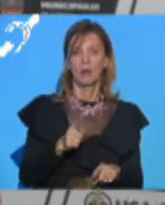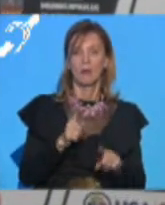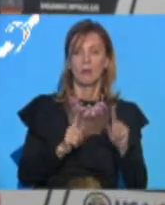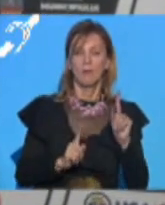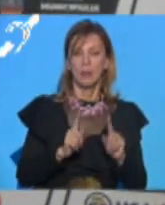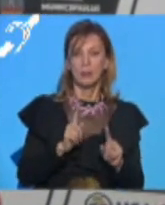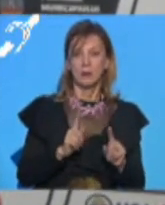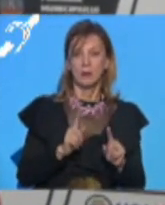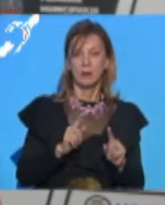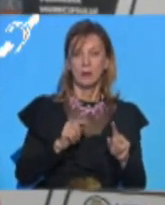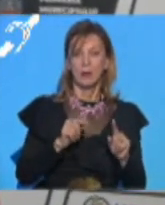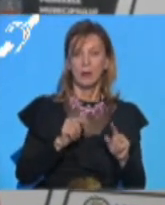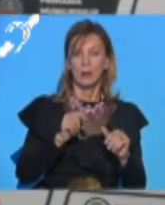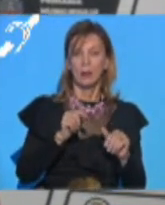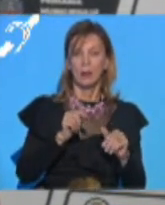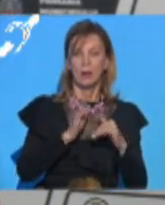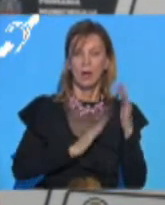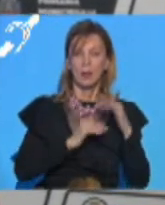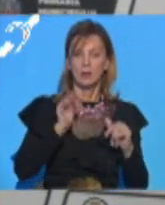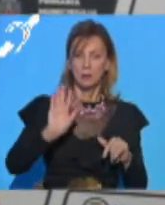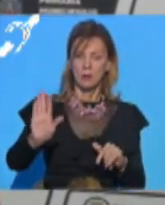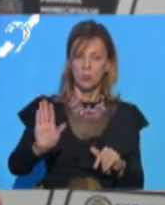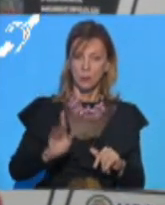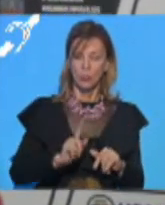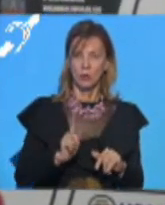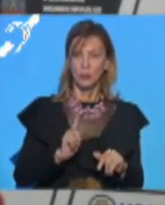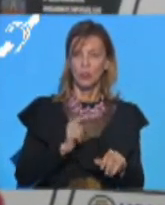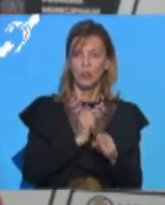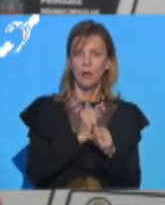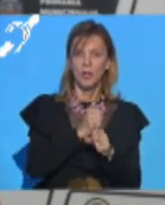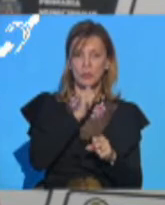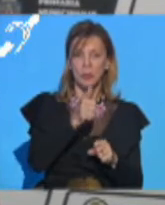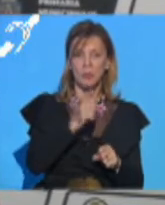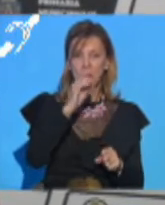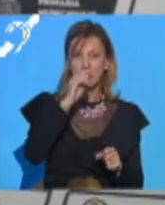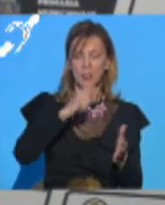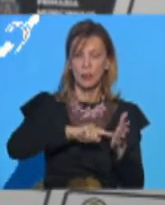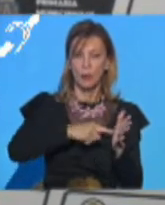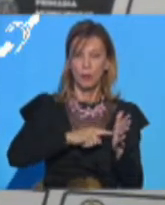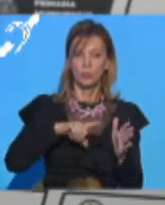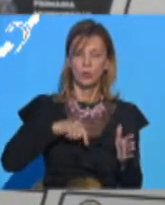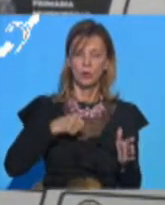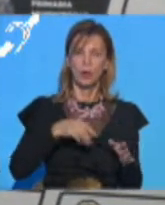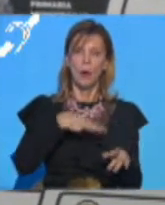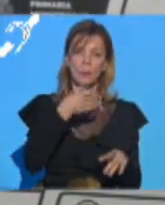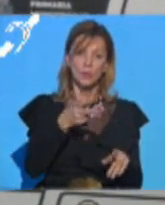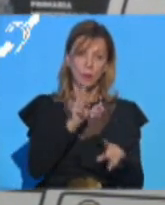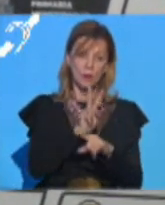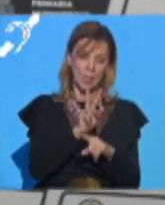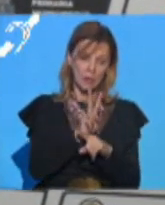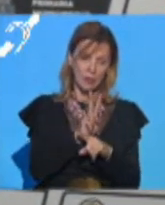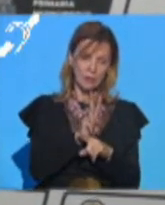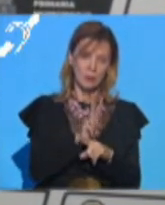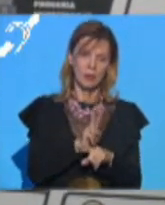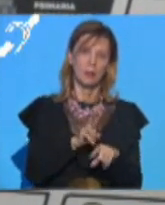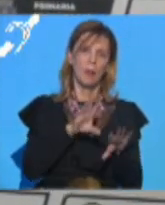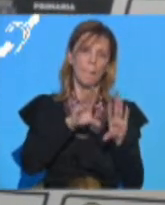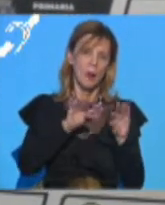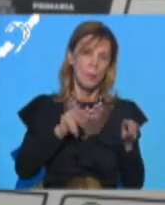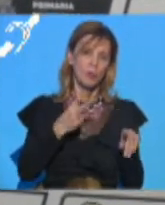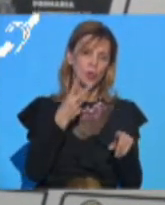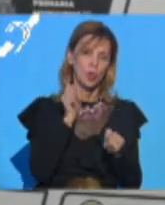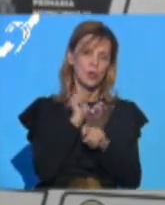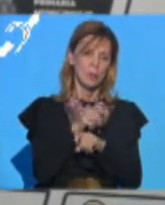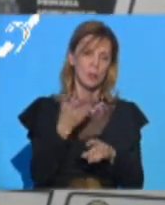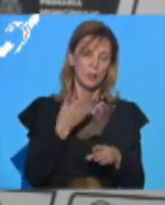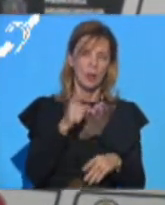calități acești băieți, nu că nu batem pe nimeni, nu facem niciun punct. E lucru pe care l-am atras atenția de vreo două săptămâni